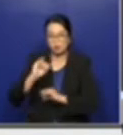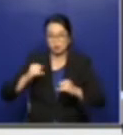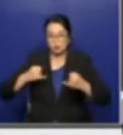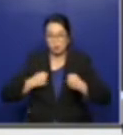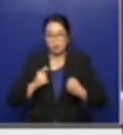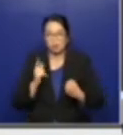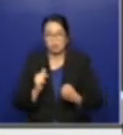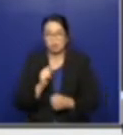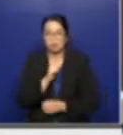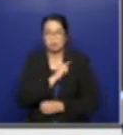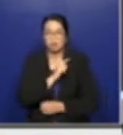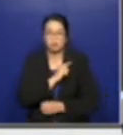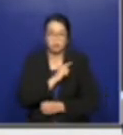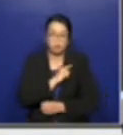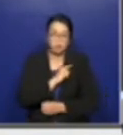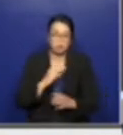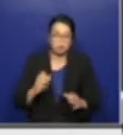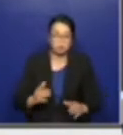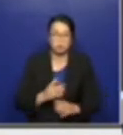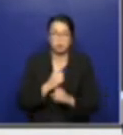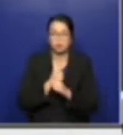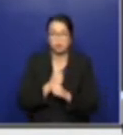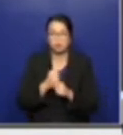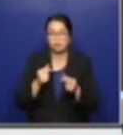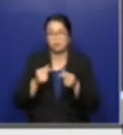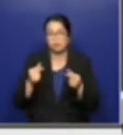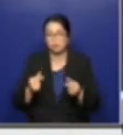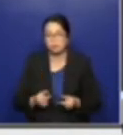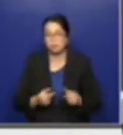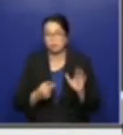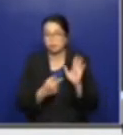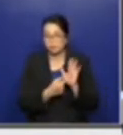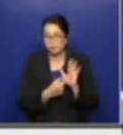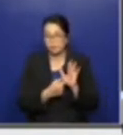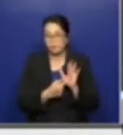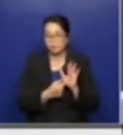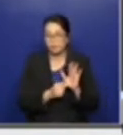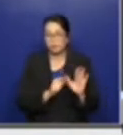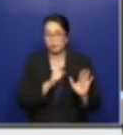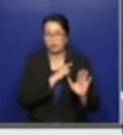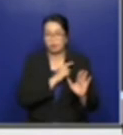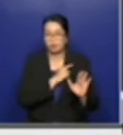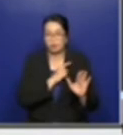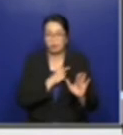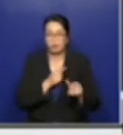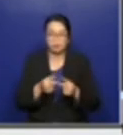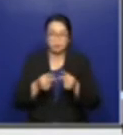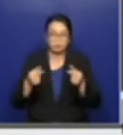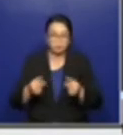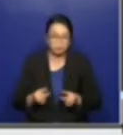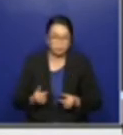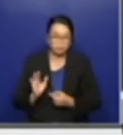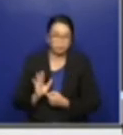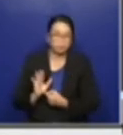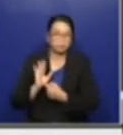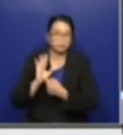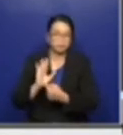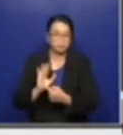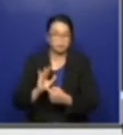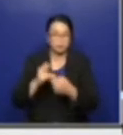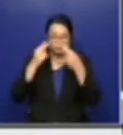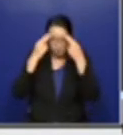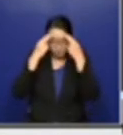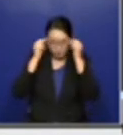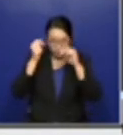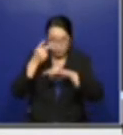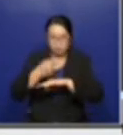ลักหลังจากนั้นแล้วนะครับสำนักงานนี้ก็มารายงานคณะรัฐมนตรีนะครับโดยมีนายกรัฐมนต